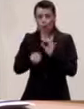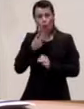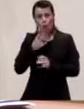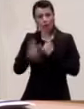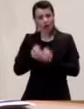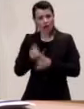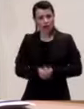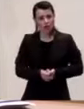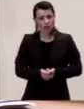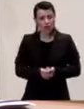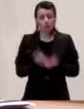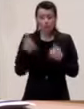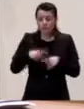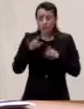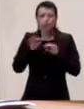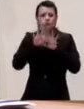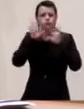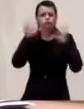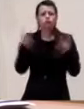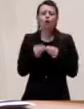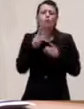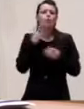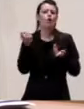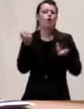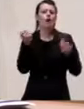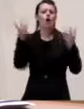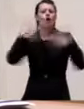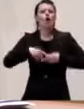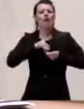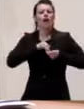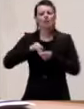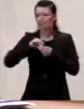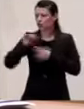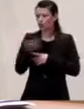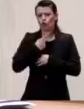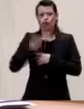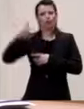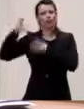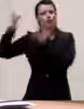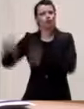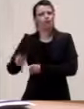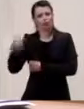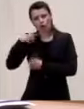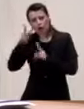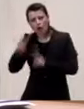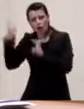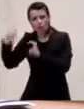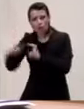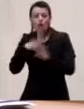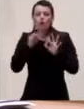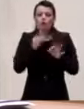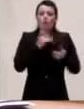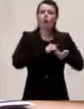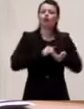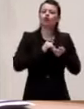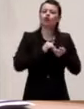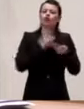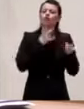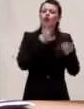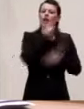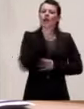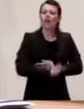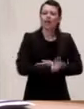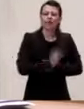pressoché tutte le organizzazioni del terzo settore sulle cure palliative, è detto dalla Società Italiana di Anestesia, Rianimazione e Terapia